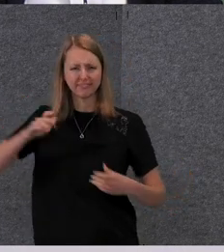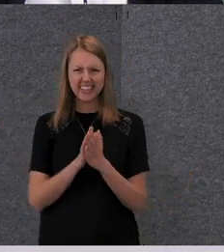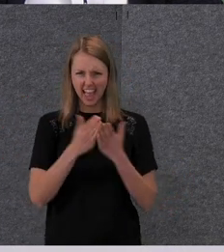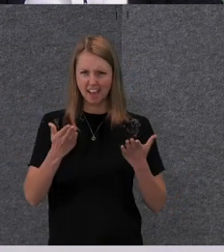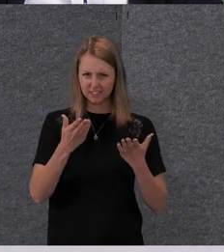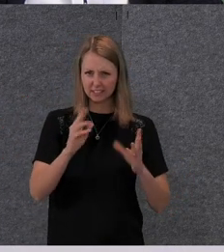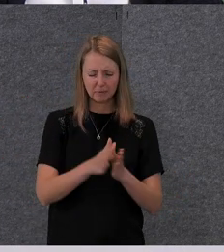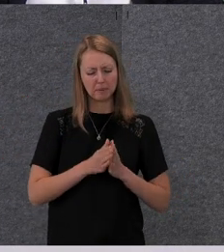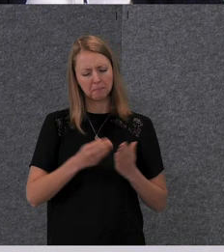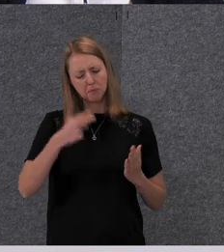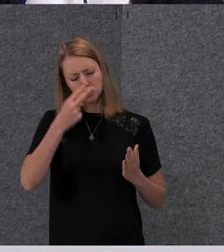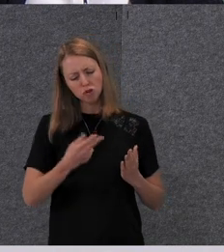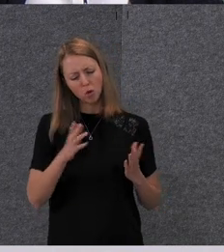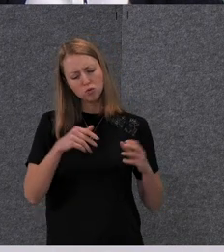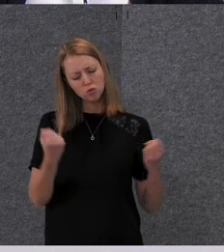Heftchen,